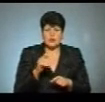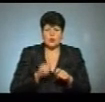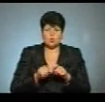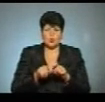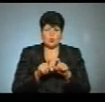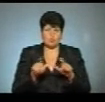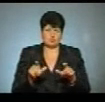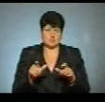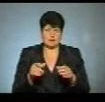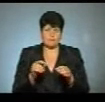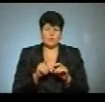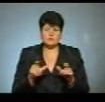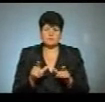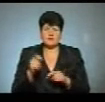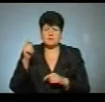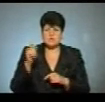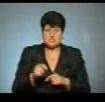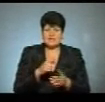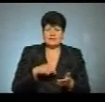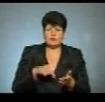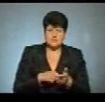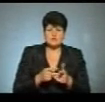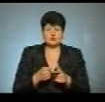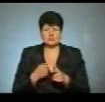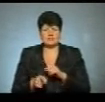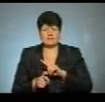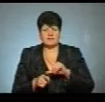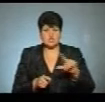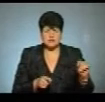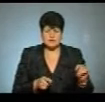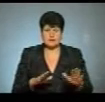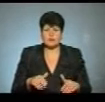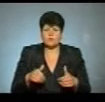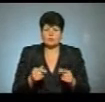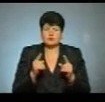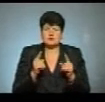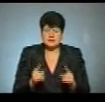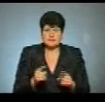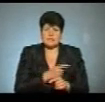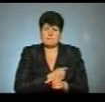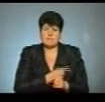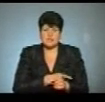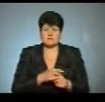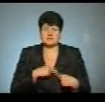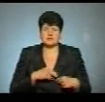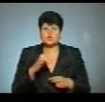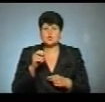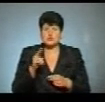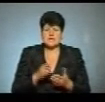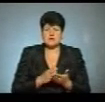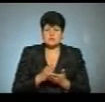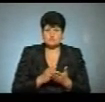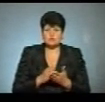4 контрольно-пропускних пункти. Заїжджати в місто чи виїжджати з нього рекомендовано лише медикам, працівникам соціальних служб та людям,